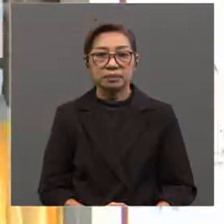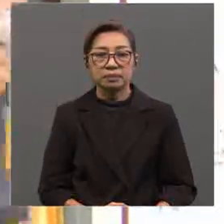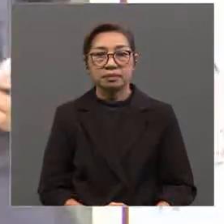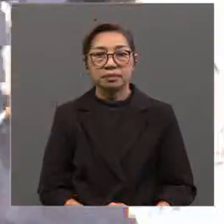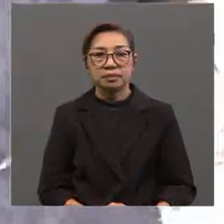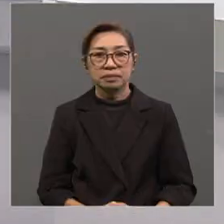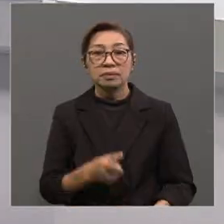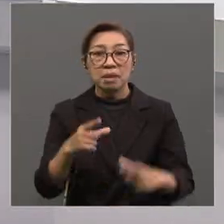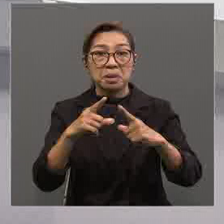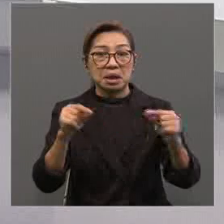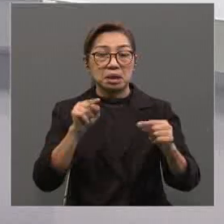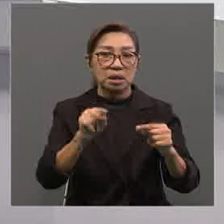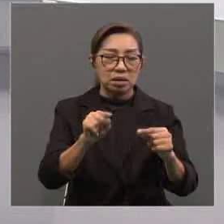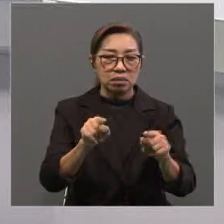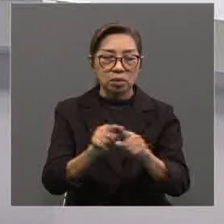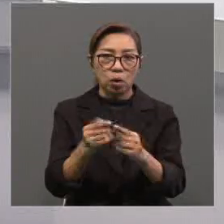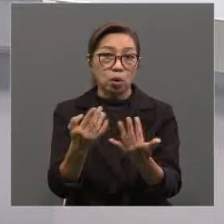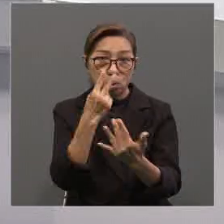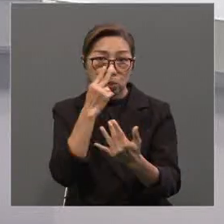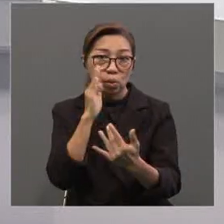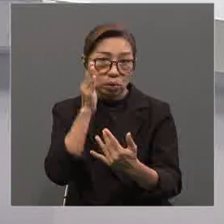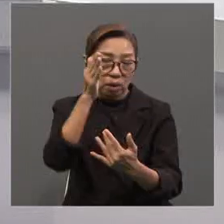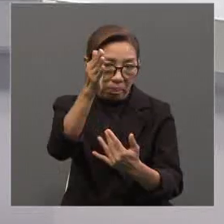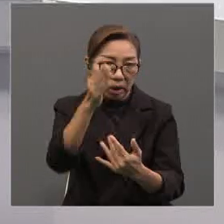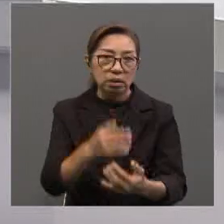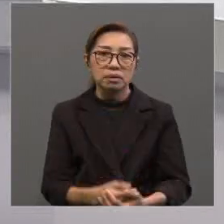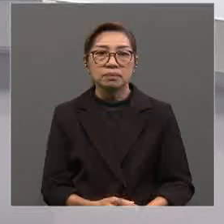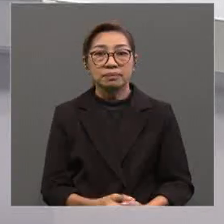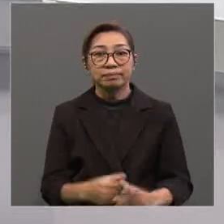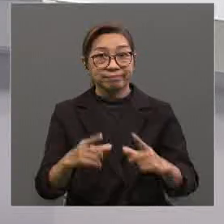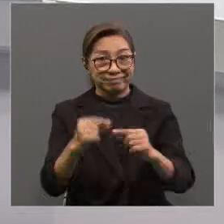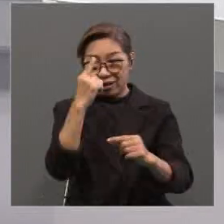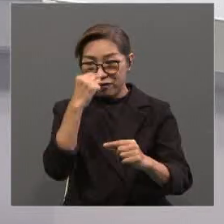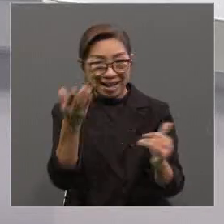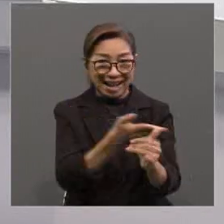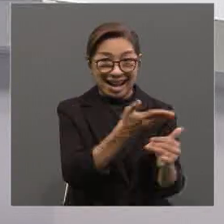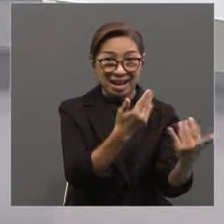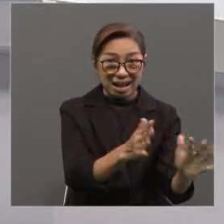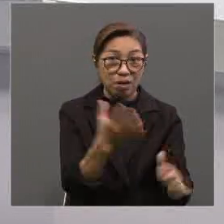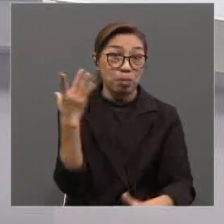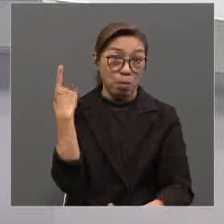ก็เป็นอีกหนึ่งคดีนะคะที่จะต้องติดตามกันต่อไปนะคะนอกเหนือจากคดีนี้ที่เกิดขึ้นเมื่อวานนี้